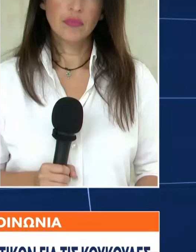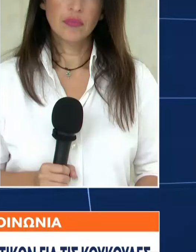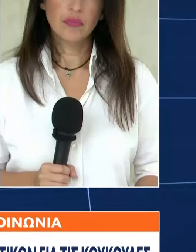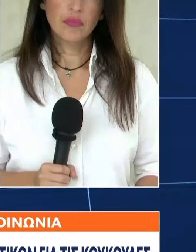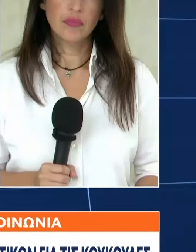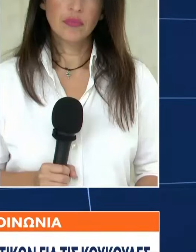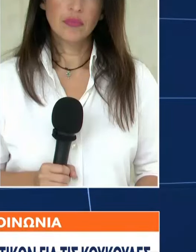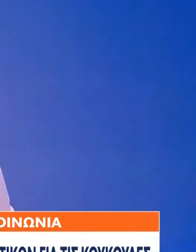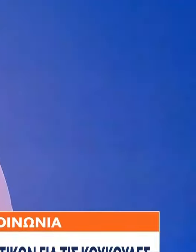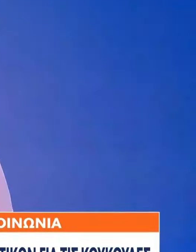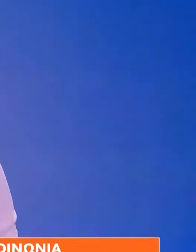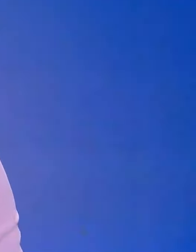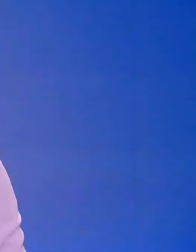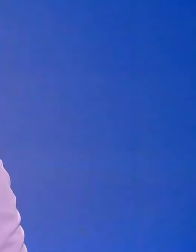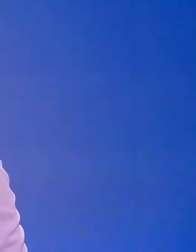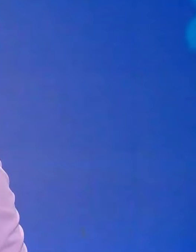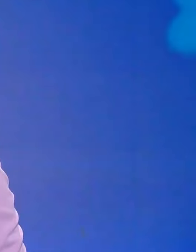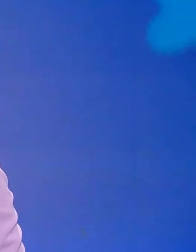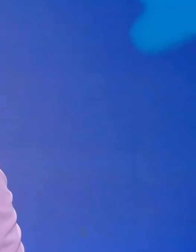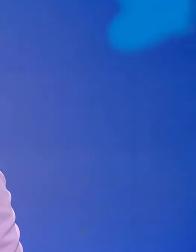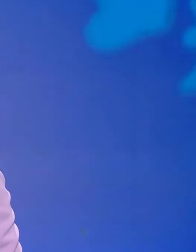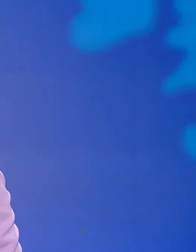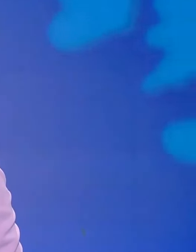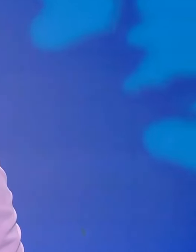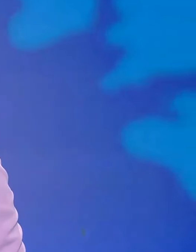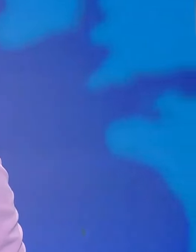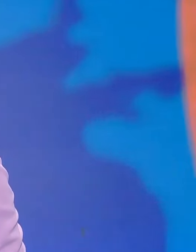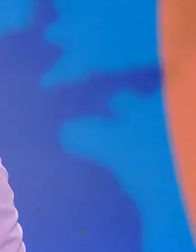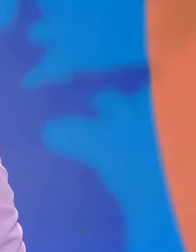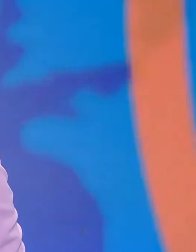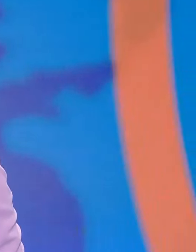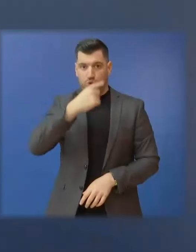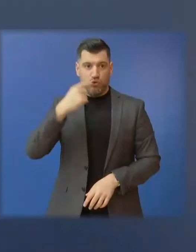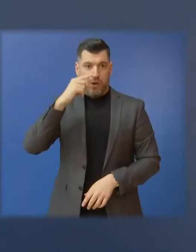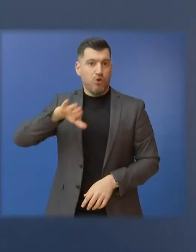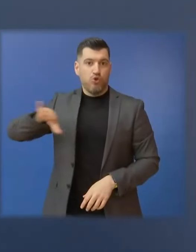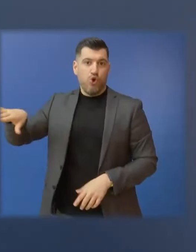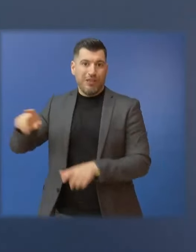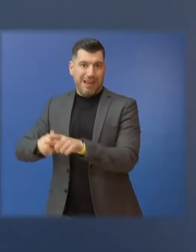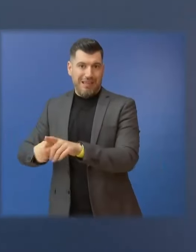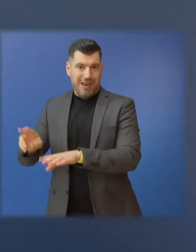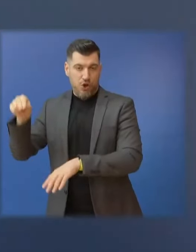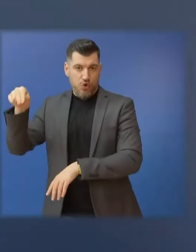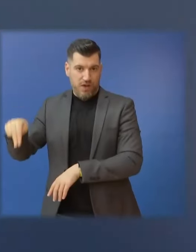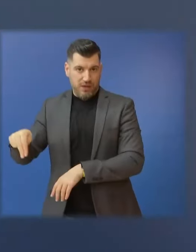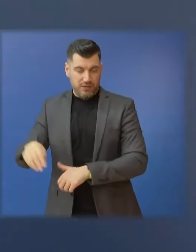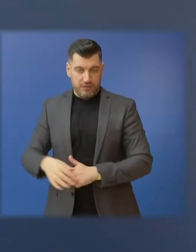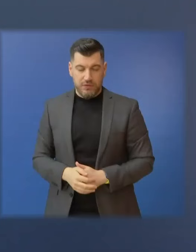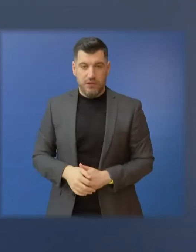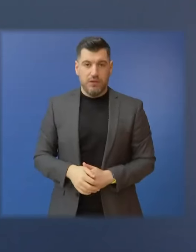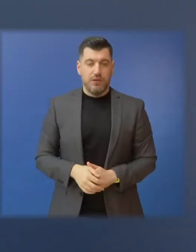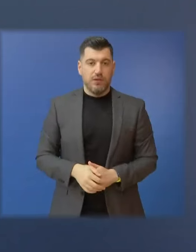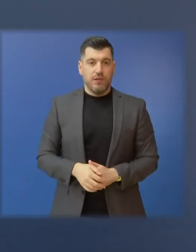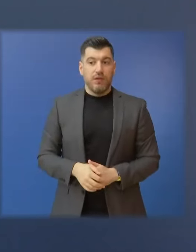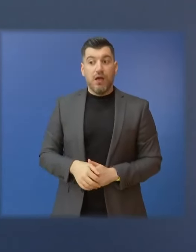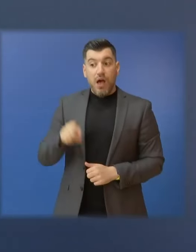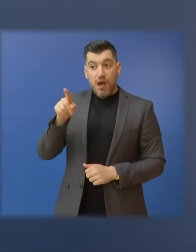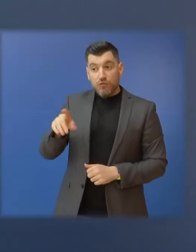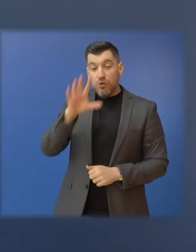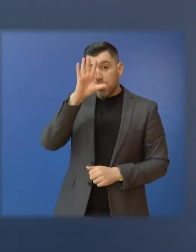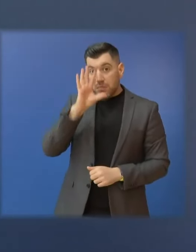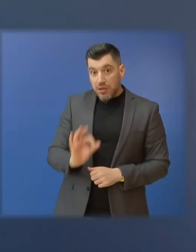Σε ευχαριστώ, Έλενα. Να δούμε τι είπε πριν από λίγο ο κυβερνητικός εκπρόσωπος. Όλο αυτό λοιπόν φαίνεται ότι τελικά ήταν μια